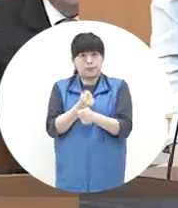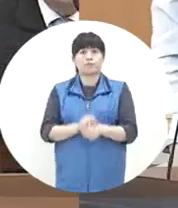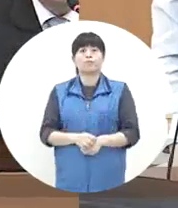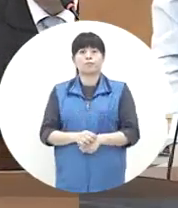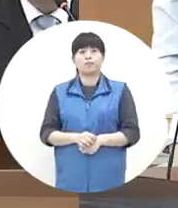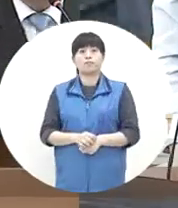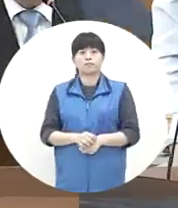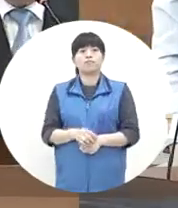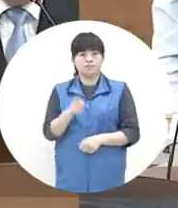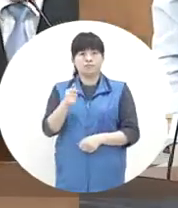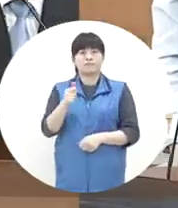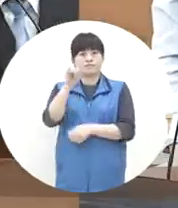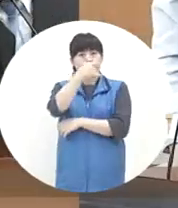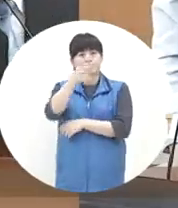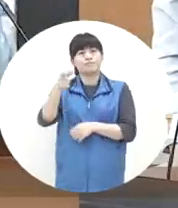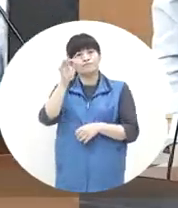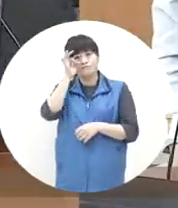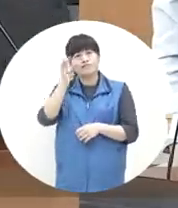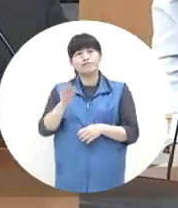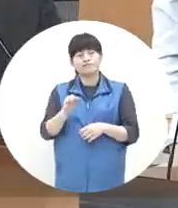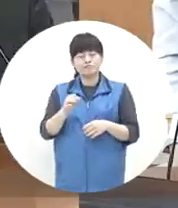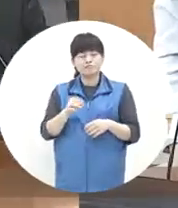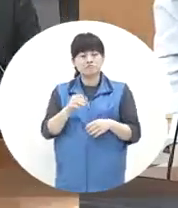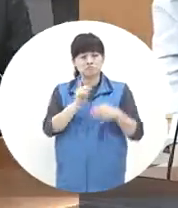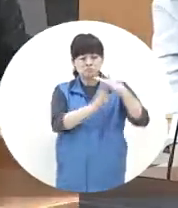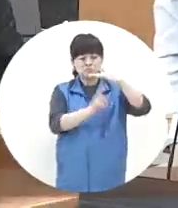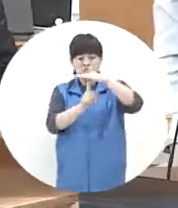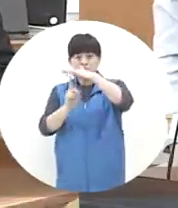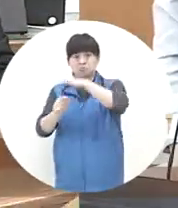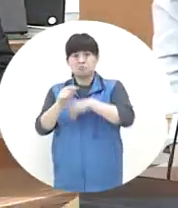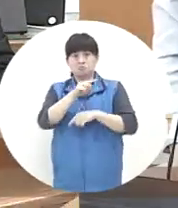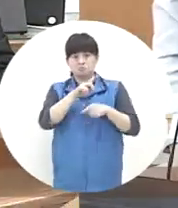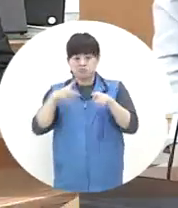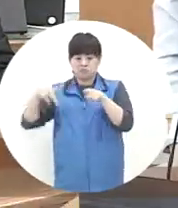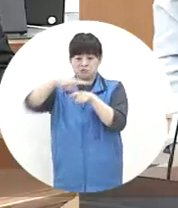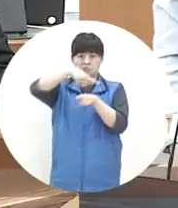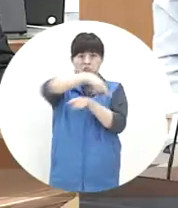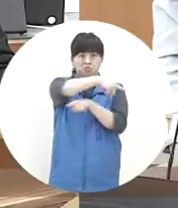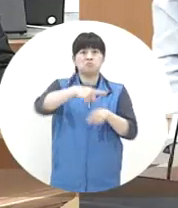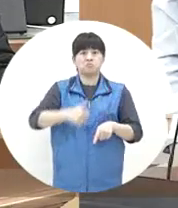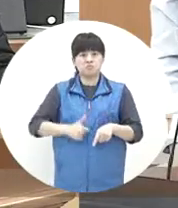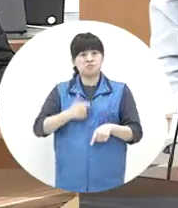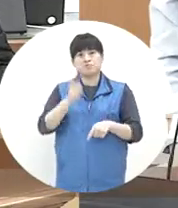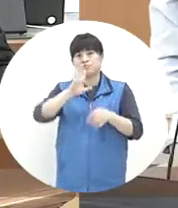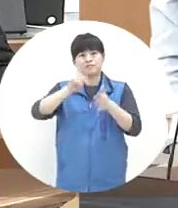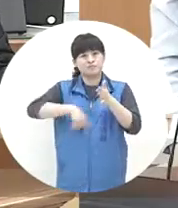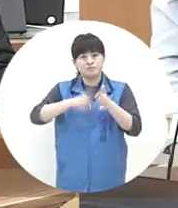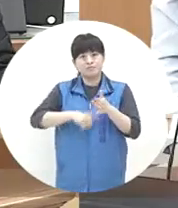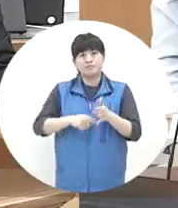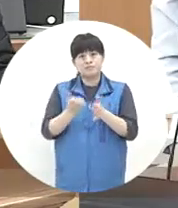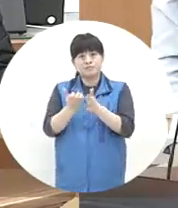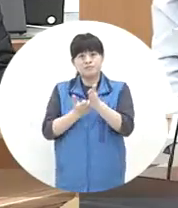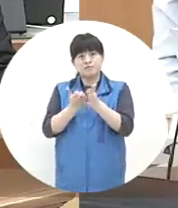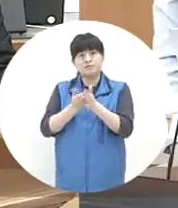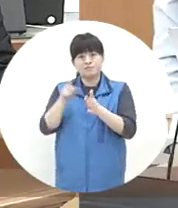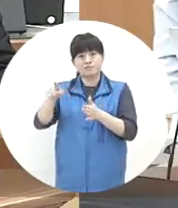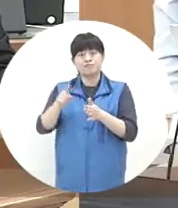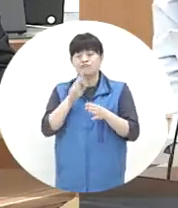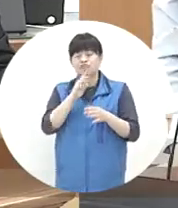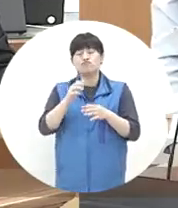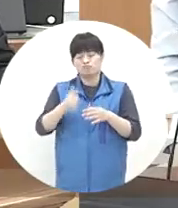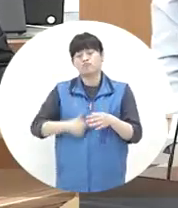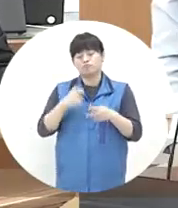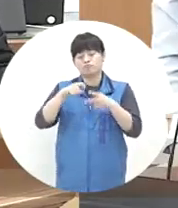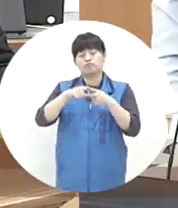么好盖啊，你看跨越多少个高速公路。所以其实没有那么容易盖，那刚才碰上这个切工切料了，